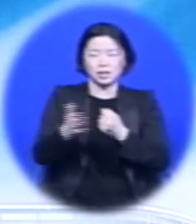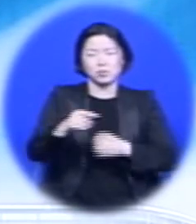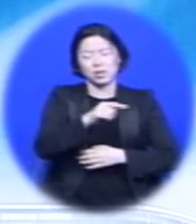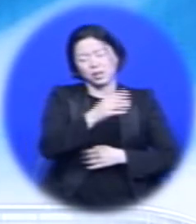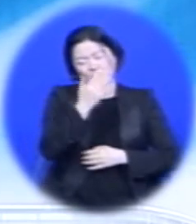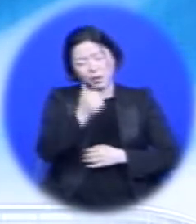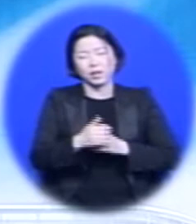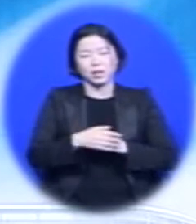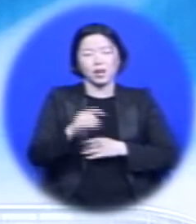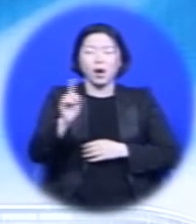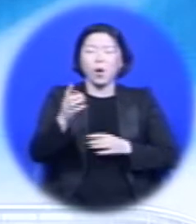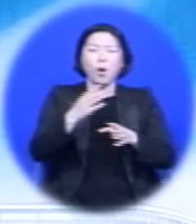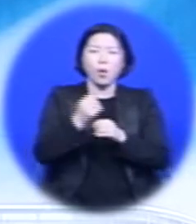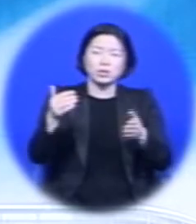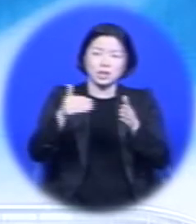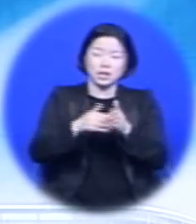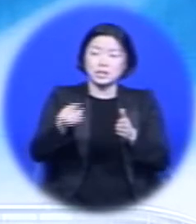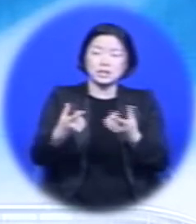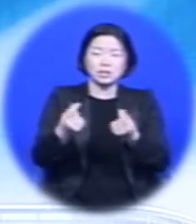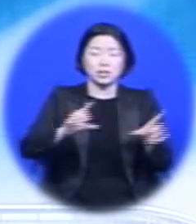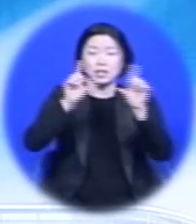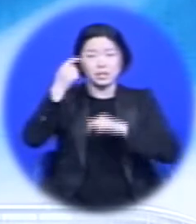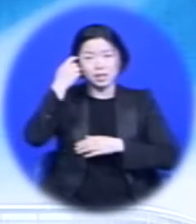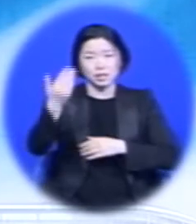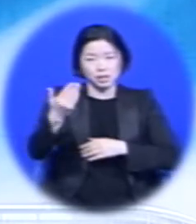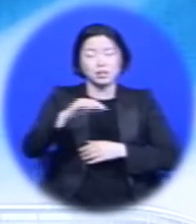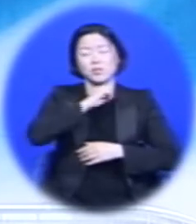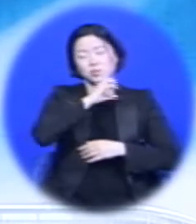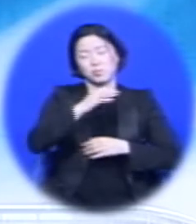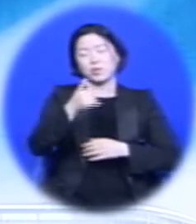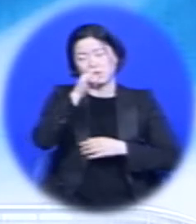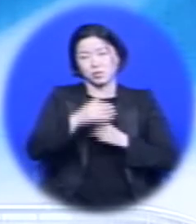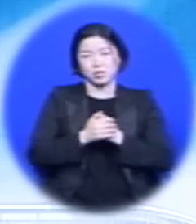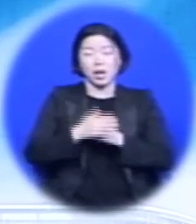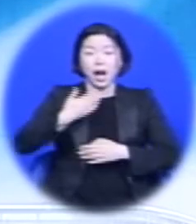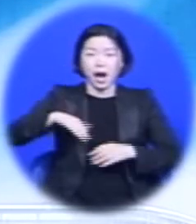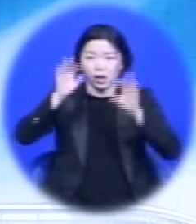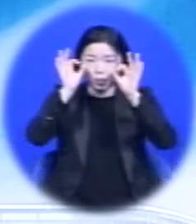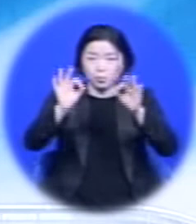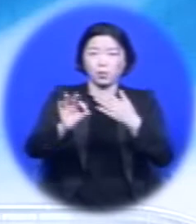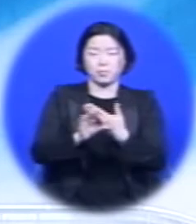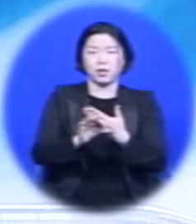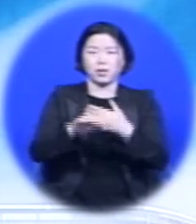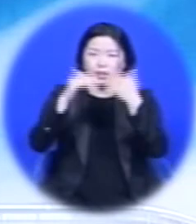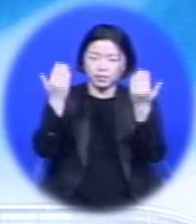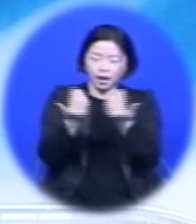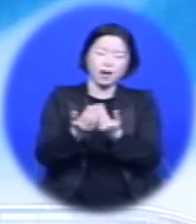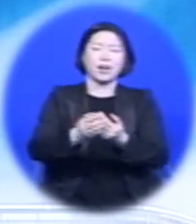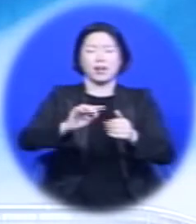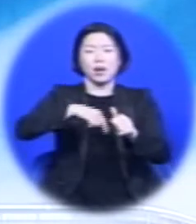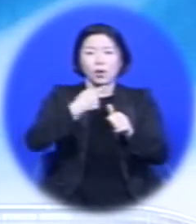지긋지긋하다, 언제까지 이렇게 살아야 되냐, 이렇게 불평하는 것입니다. 알고 보면 다 얽매어 사는